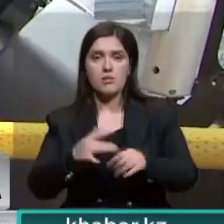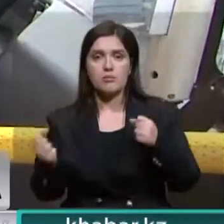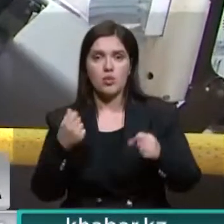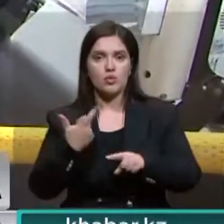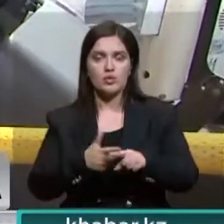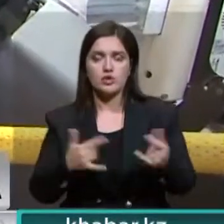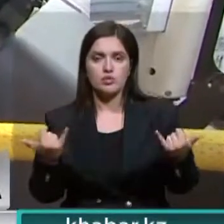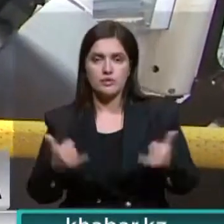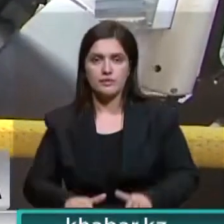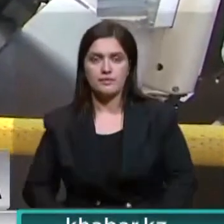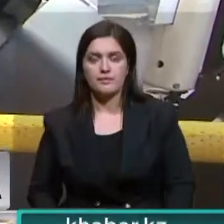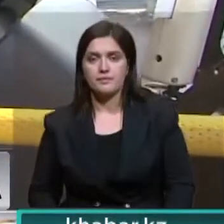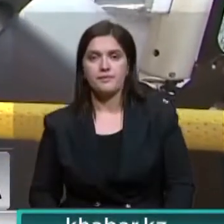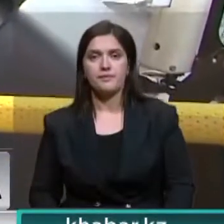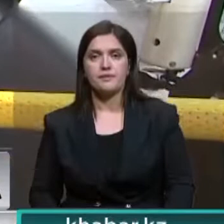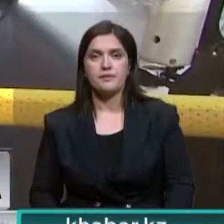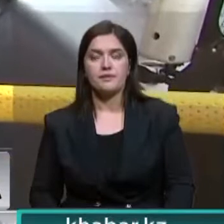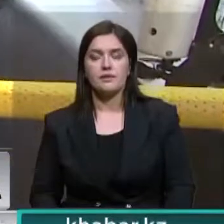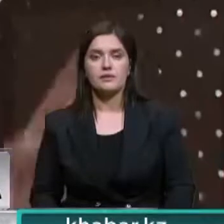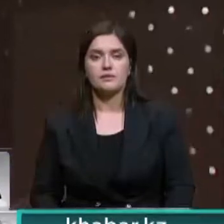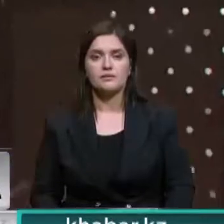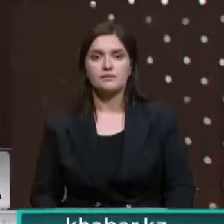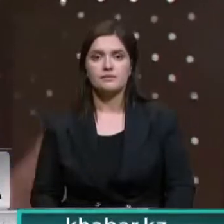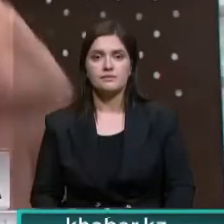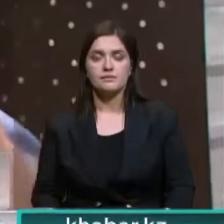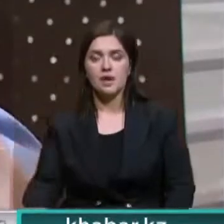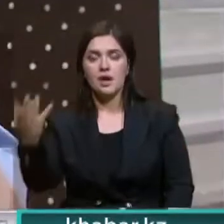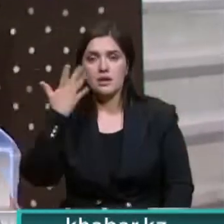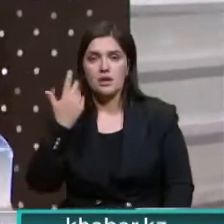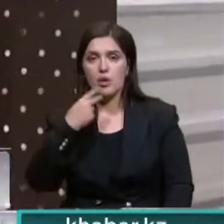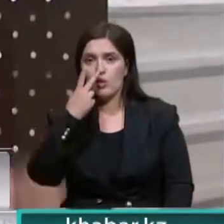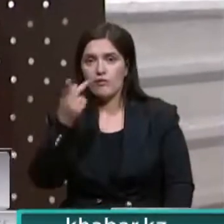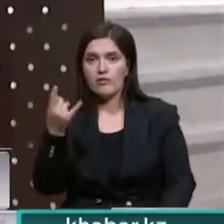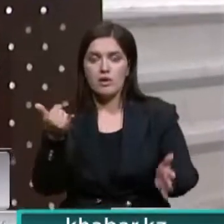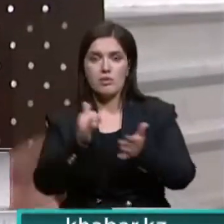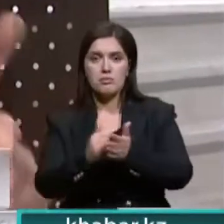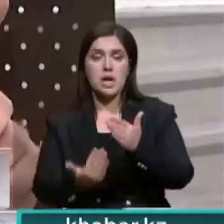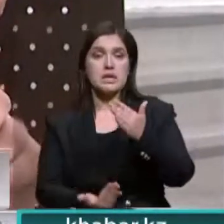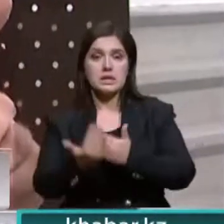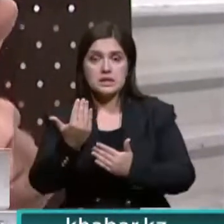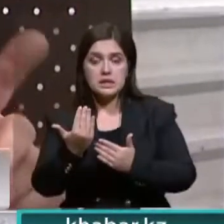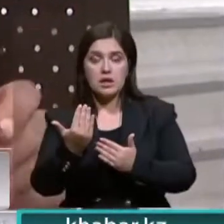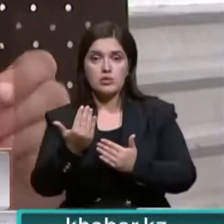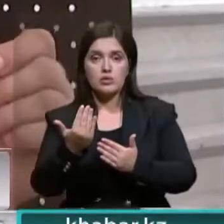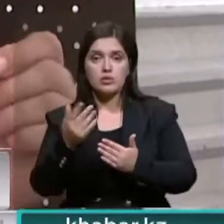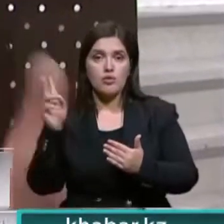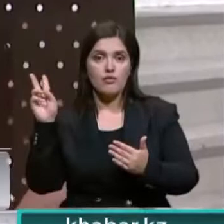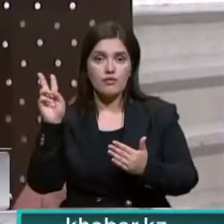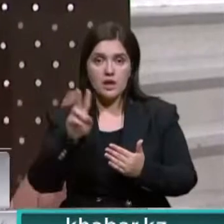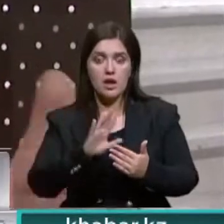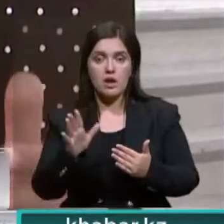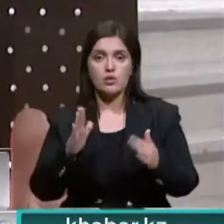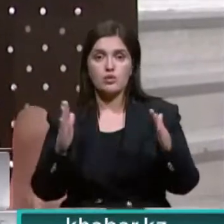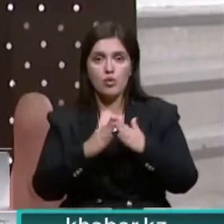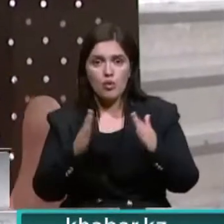очень удивились. Когда я увидел первый раз, когда он выложил в статус, что он не в троллейбусе, а